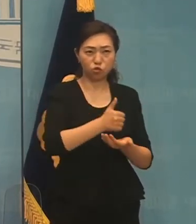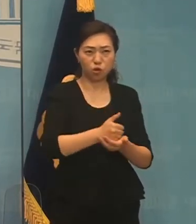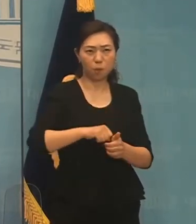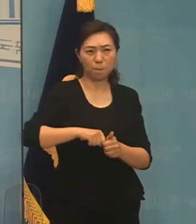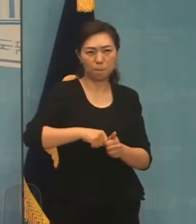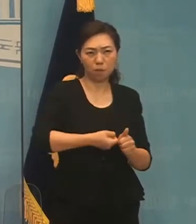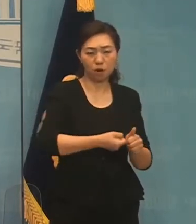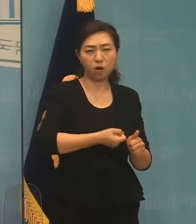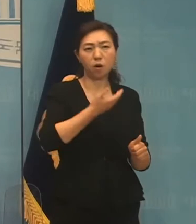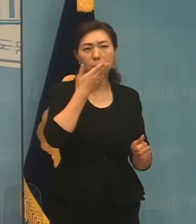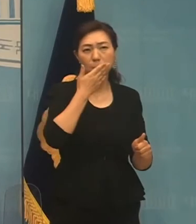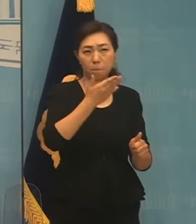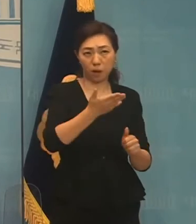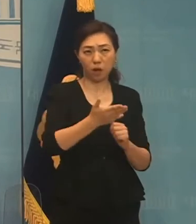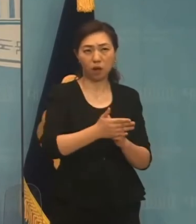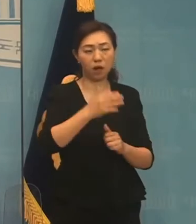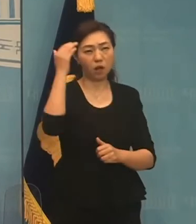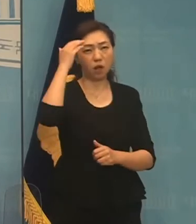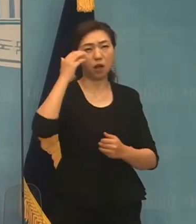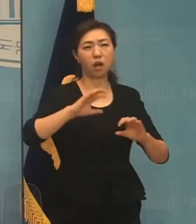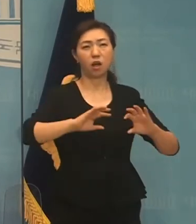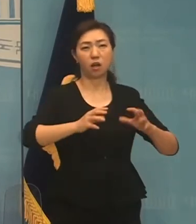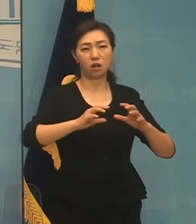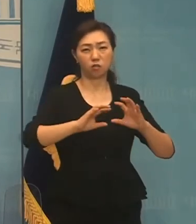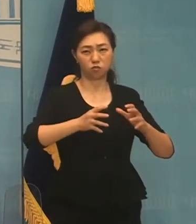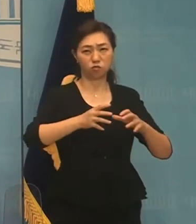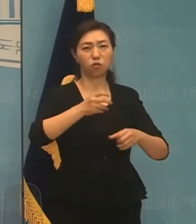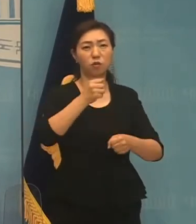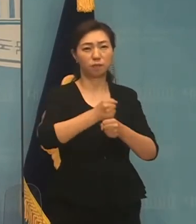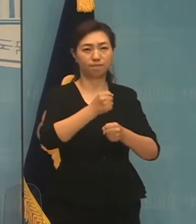대한민국으로 모시고 가겠습니다.